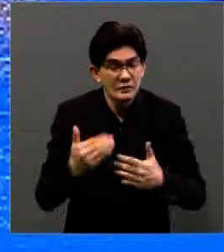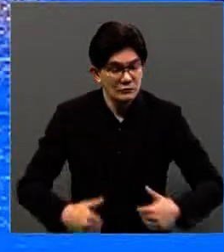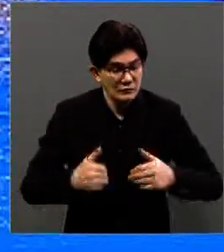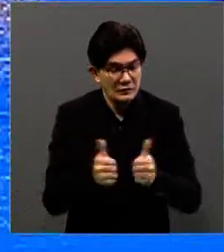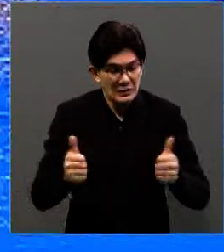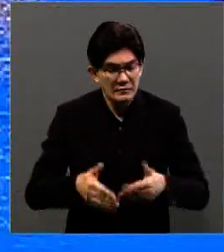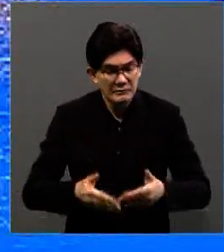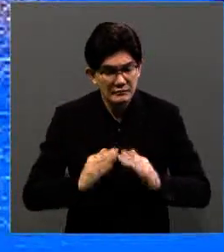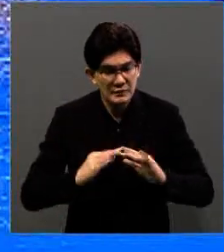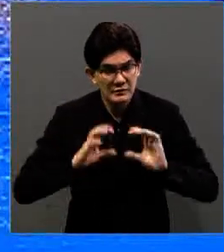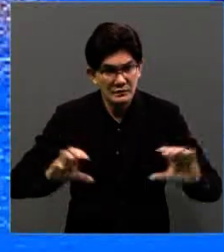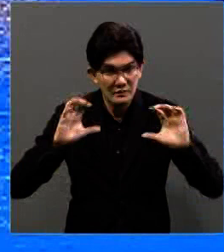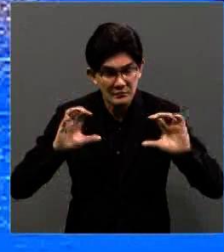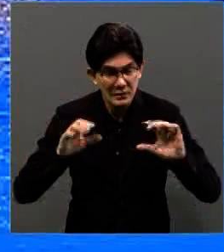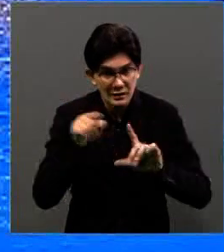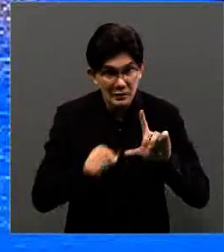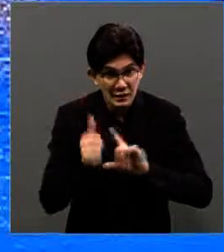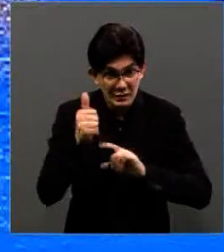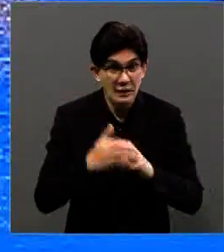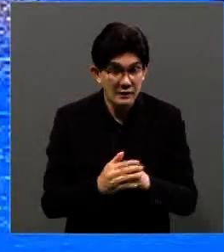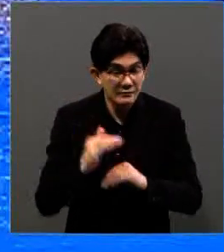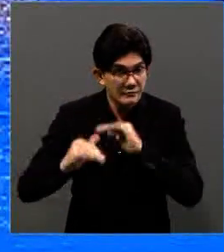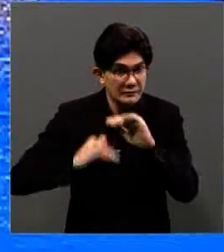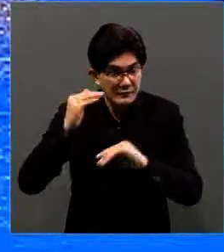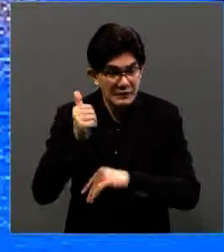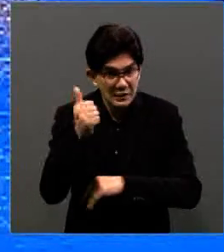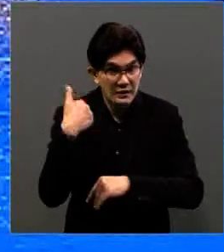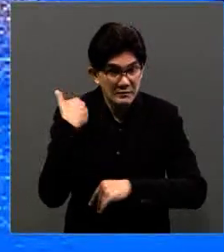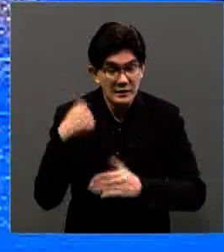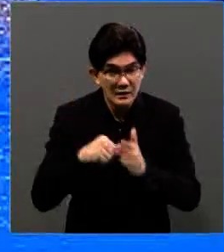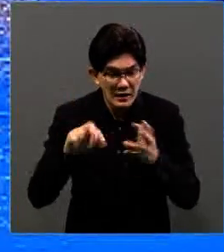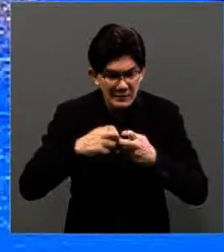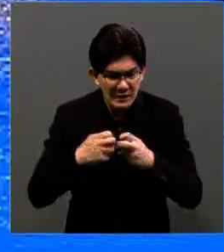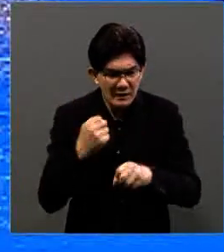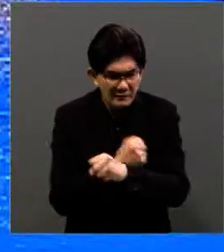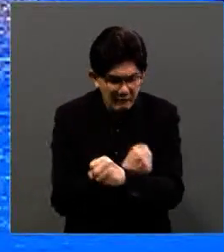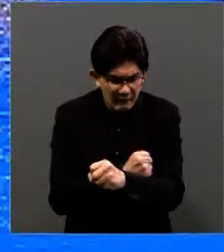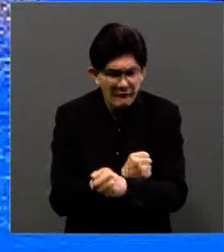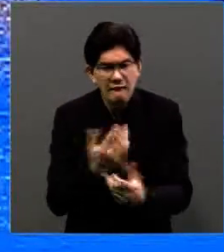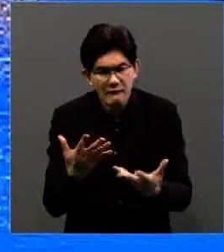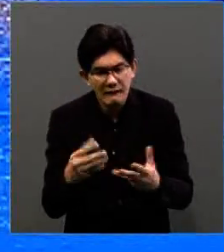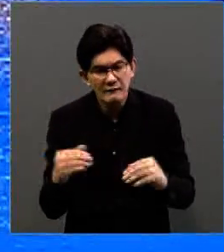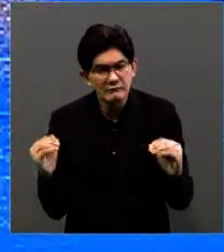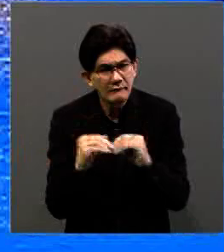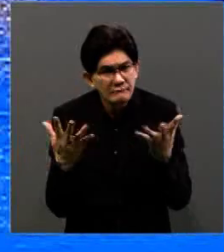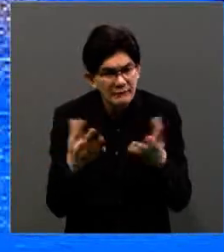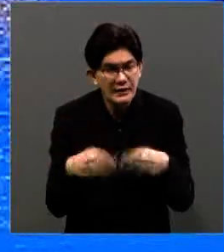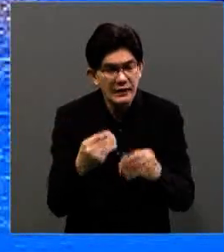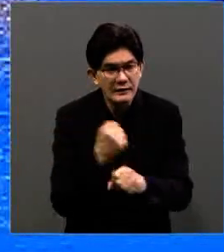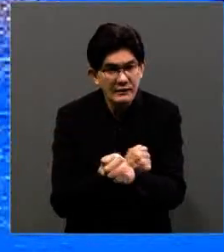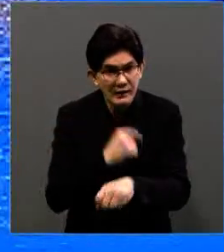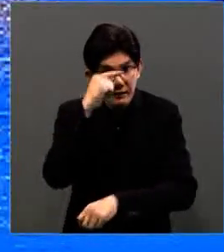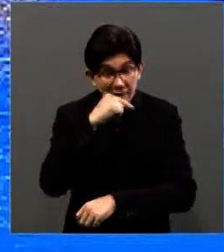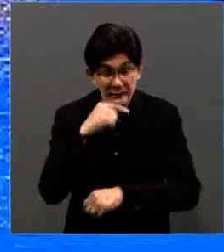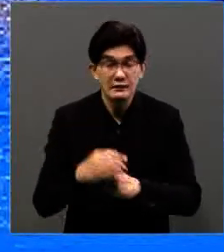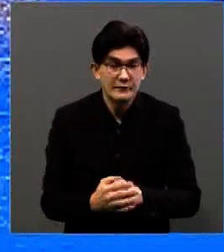ามารถตั้งรัฐบาลก้าวไกลและกับเพื่อนนโยบายสวัสดิการไทยก้าวหน้าแก้ปัญหาปากท้องค่าแรงที่ไม่เป็นธรรมให้กับแรงงานไทยในทันที